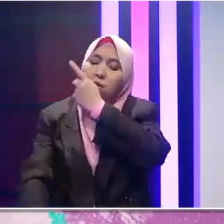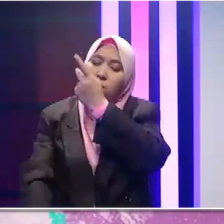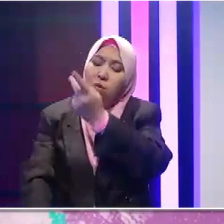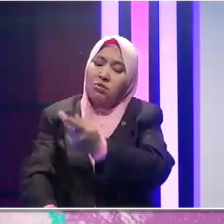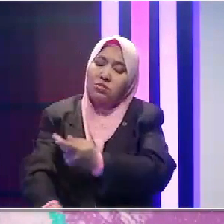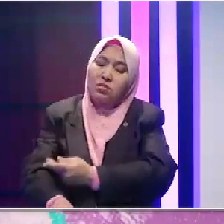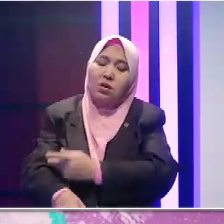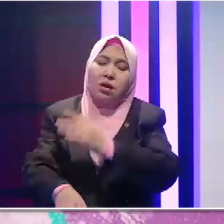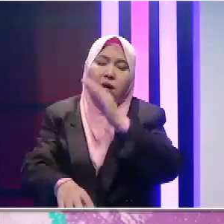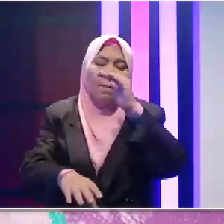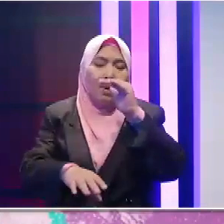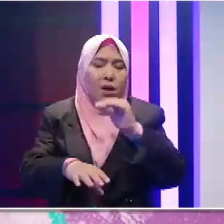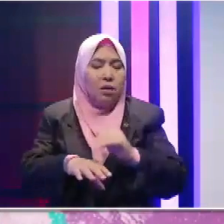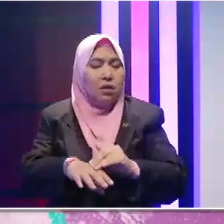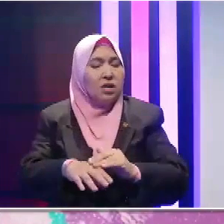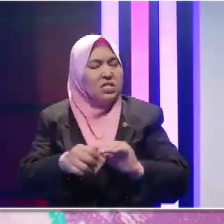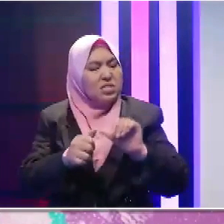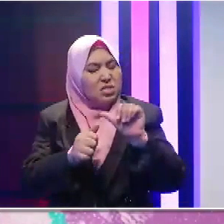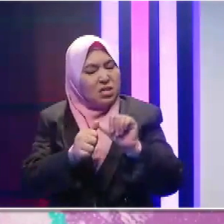أن